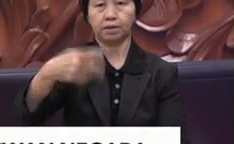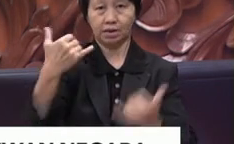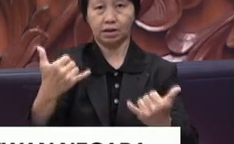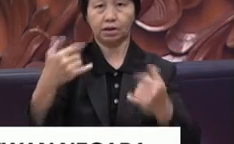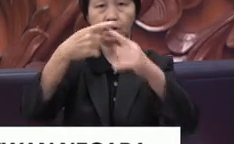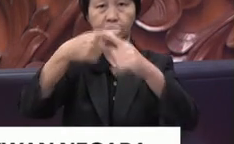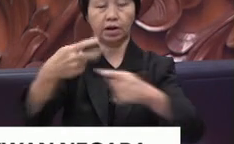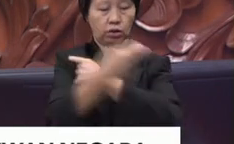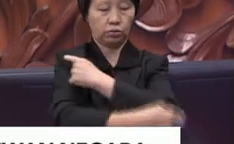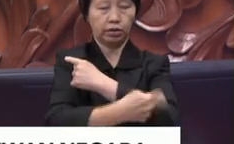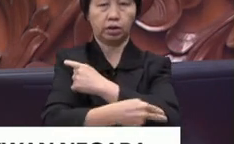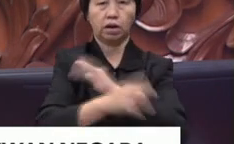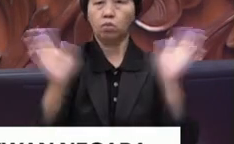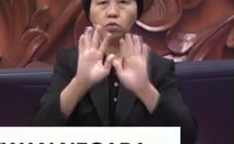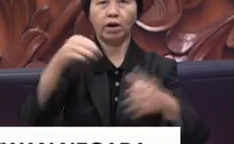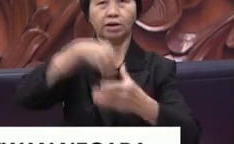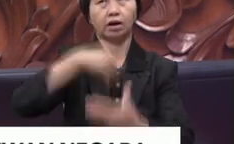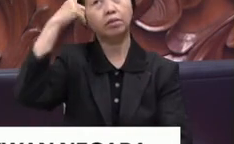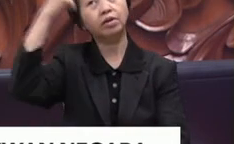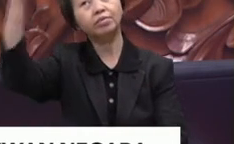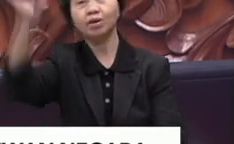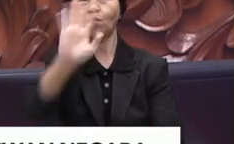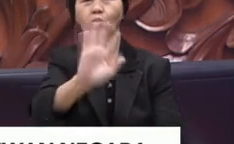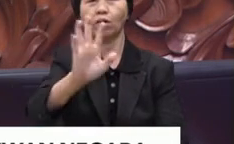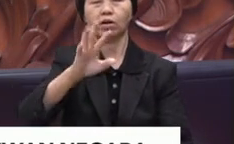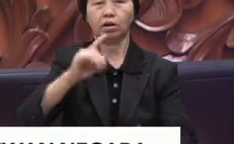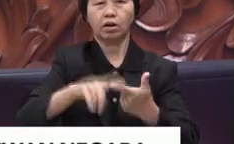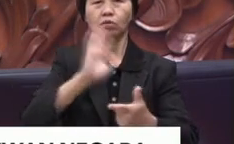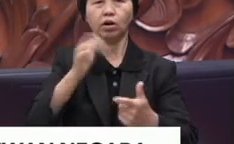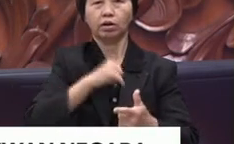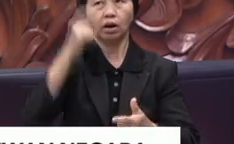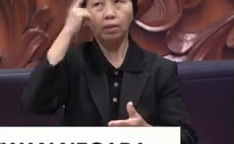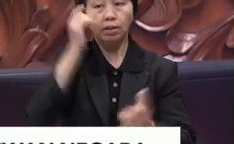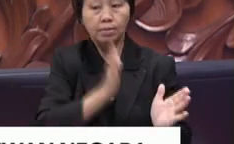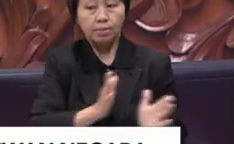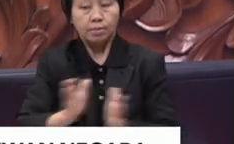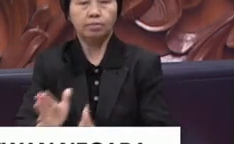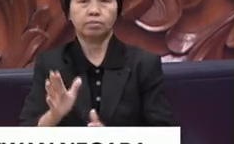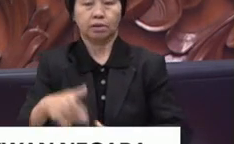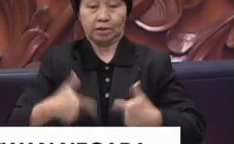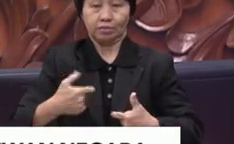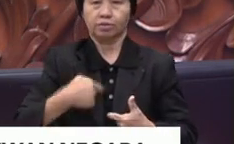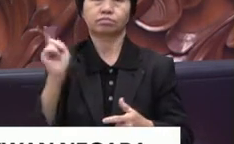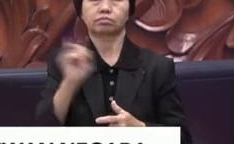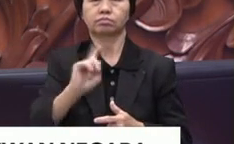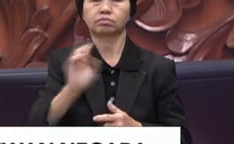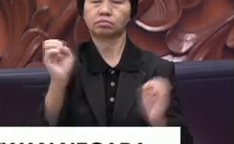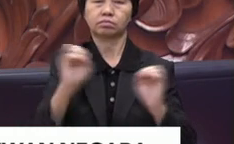tidak dalam mimpi saya tidak dalam rancangan kehidupan saya gunanya